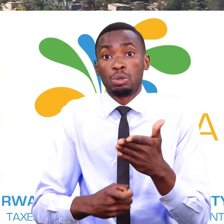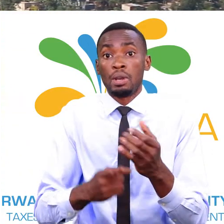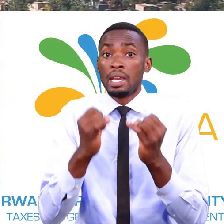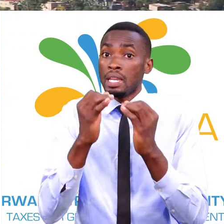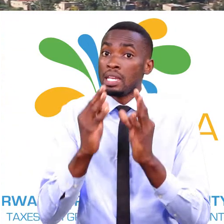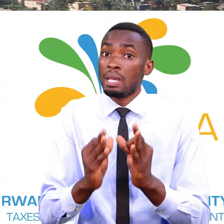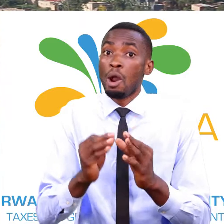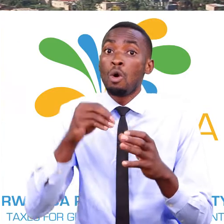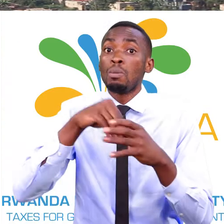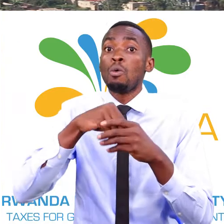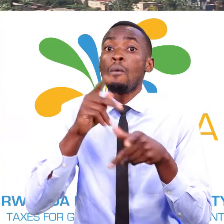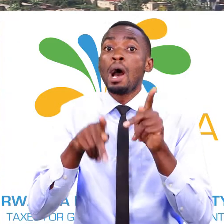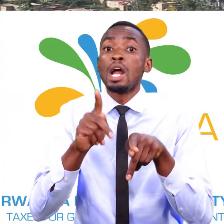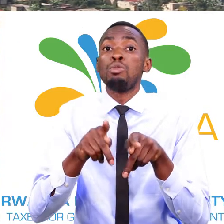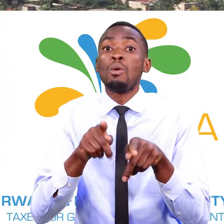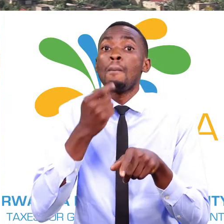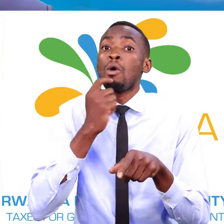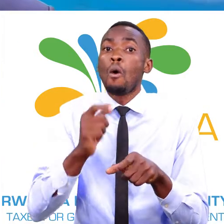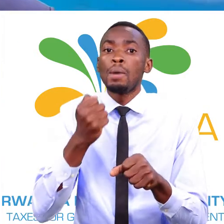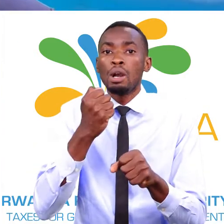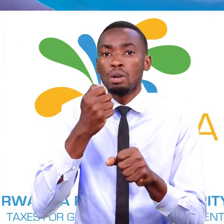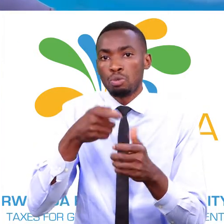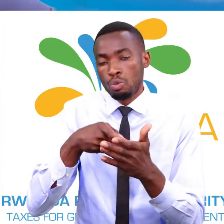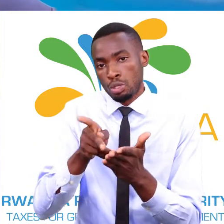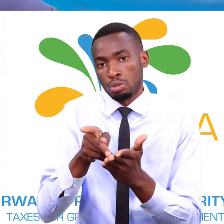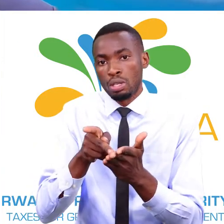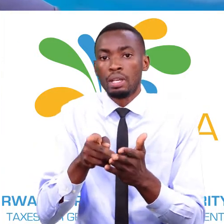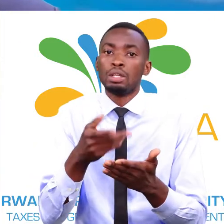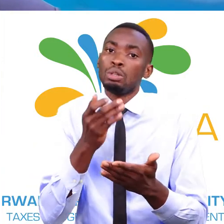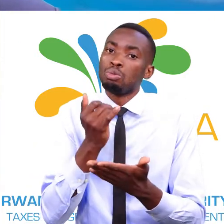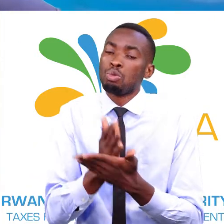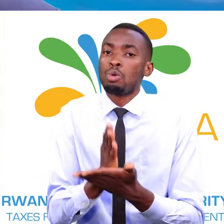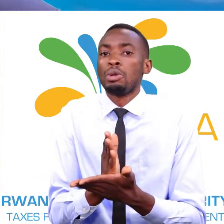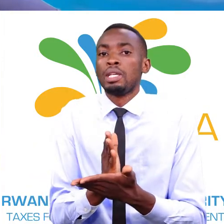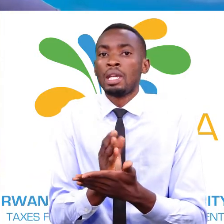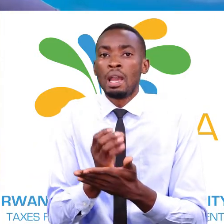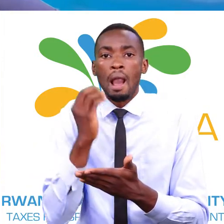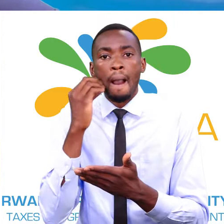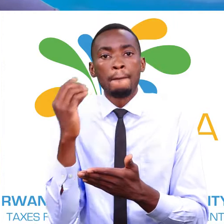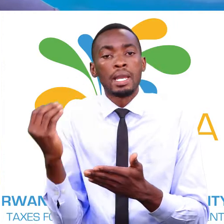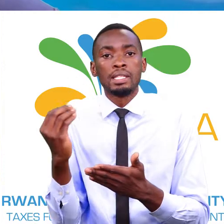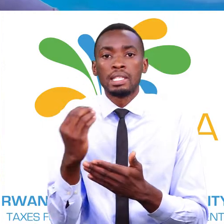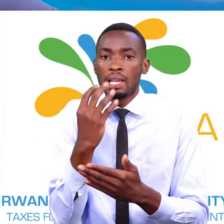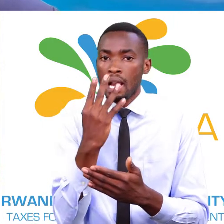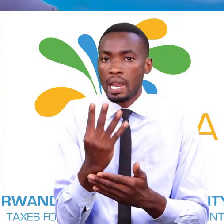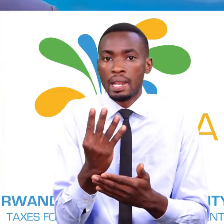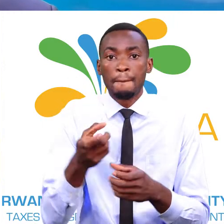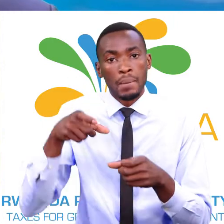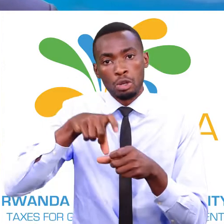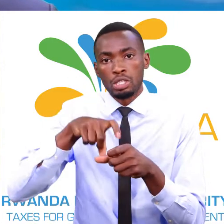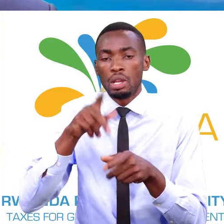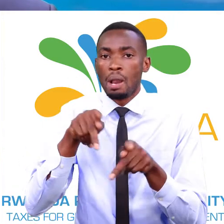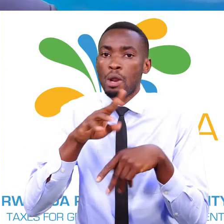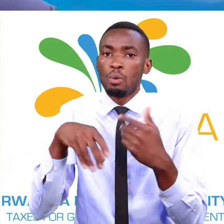utimukanwa niba muri mubarebwa nawo. Nibyo koko ameza ane yari yongerewe abantu bishyura umusoro ku